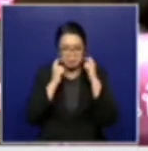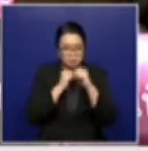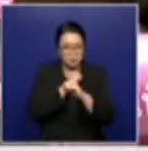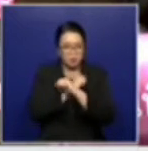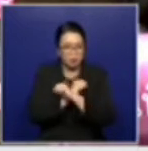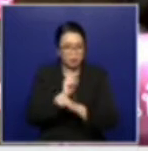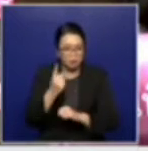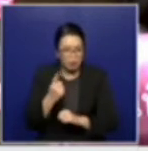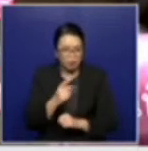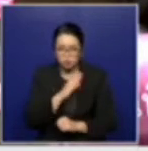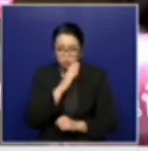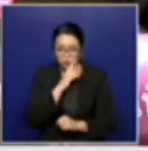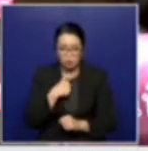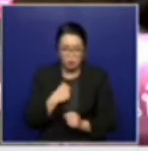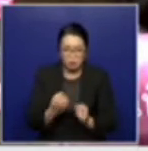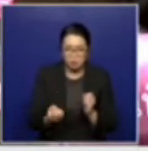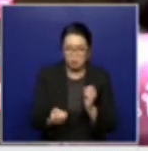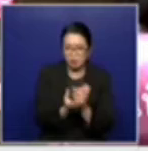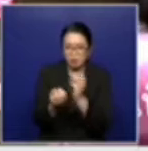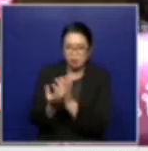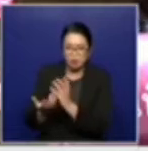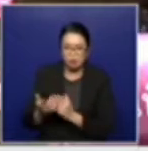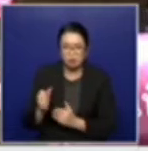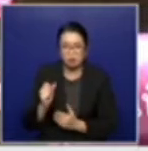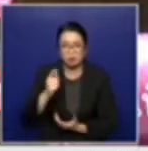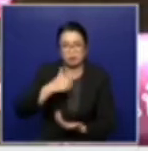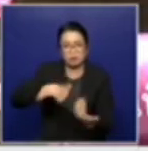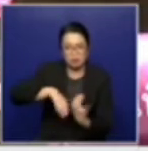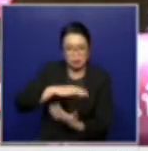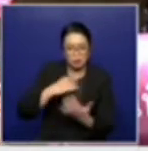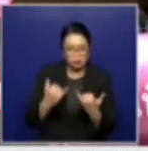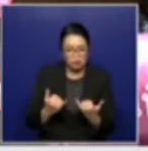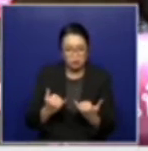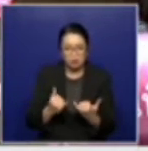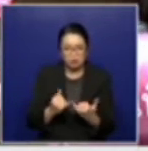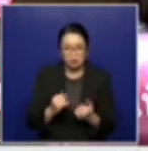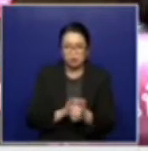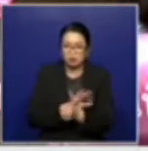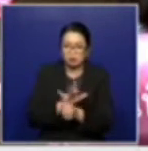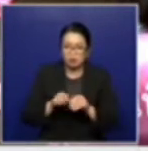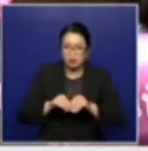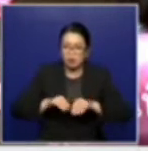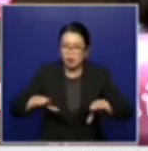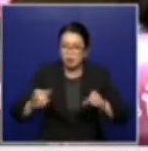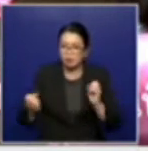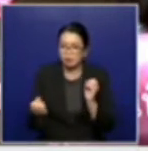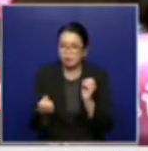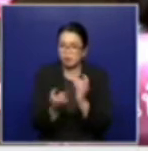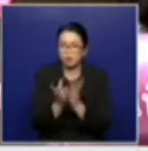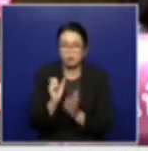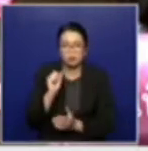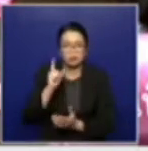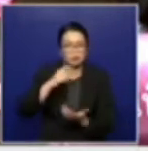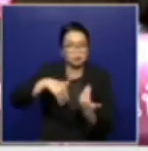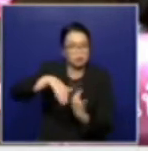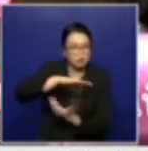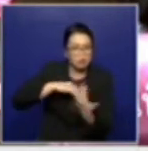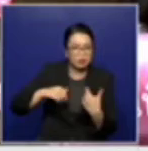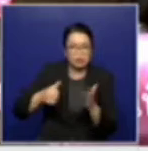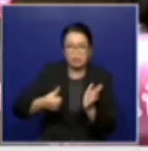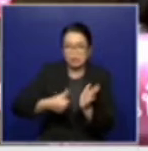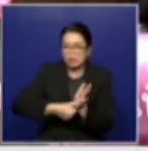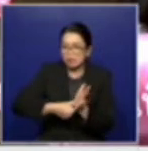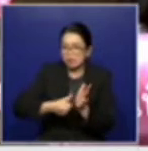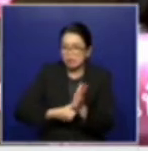ฏิเสธได้นะครับว่าความเดือดร้อนทางเศรษฐกิจจากวิกฤตการณ์ครั้งนี้นั้นได้ส่งผลให้เกิดปัญหาหนี้สินท